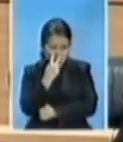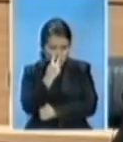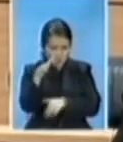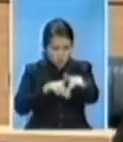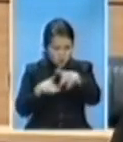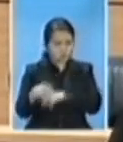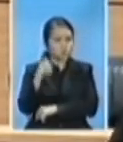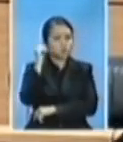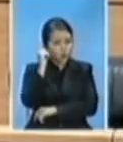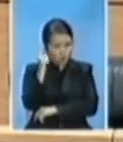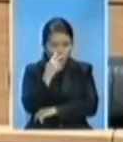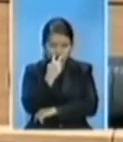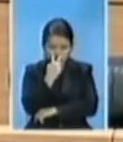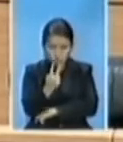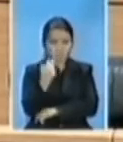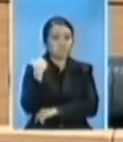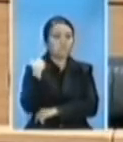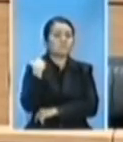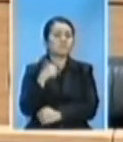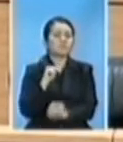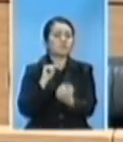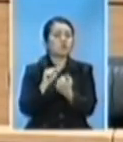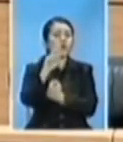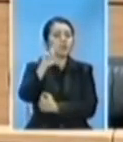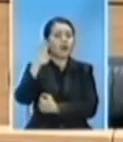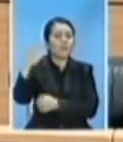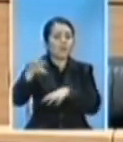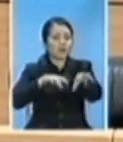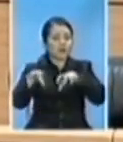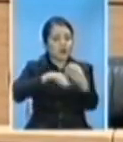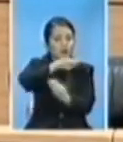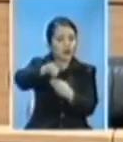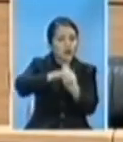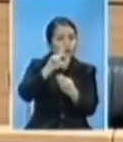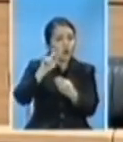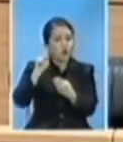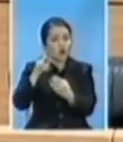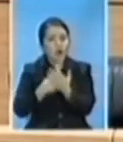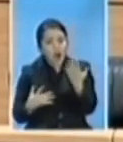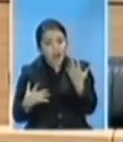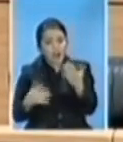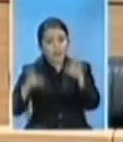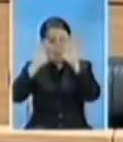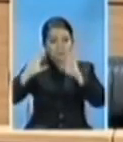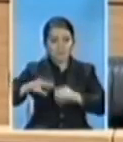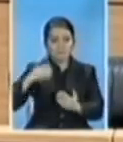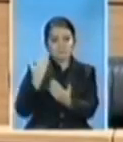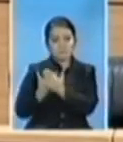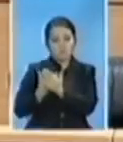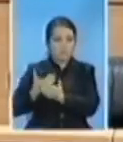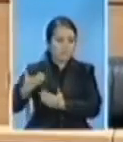องรู้ครับว่าระบบธุรกิจในประเทศนี้มันมีระบบธุรกิจหนึ่งที่เรียกว่าทุนนิยมขุนนาง